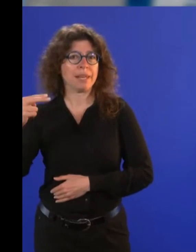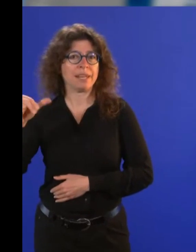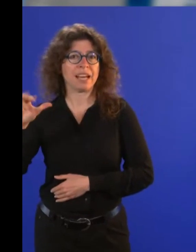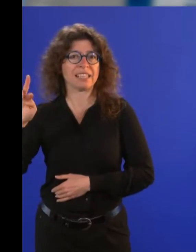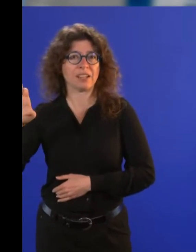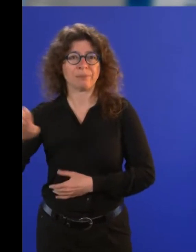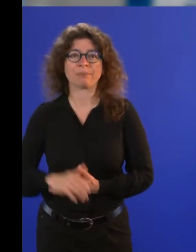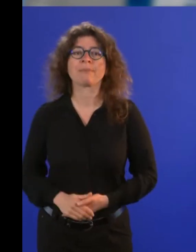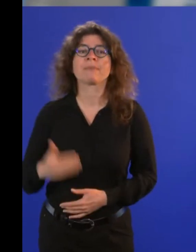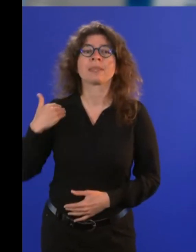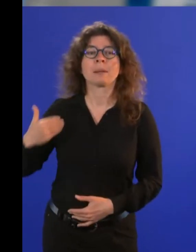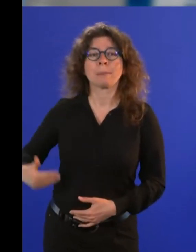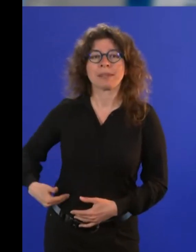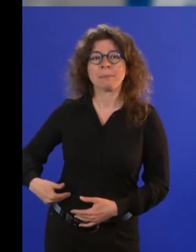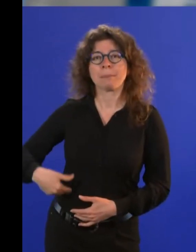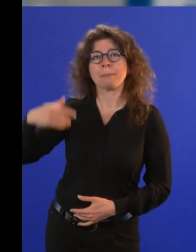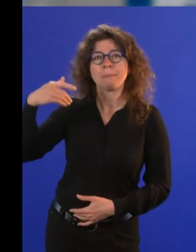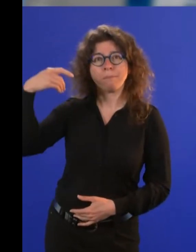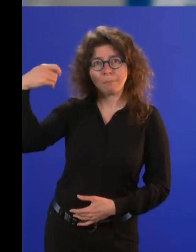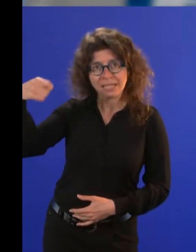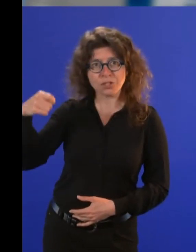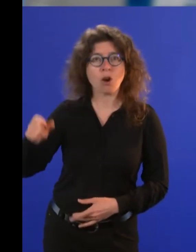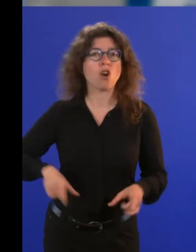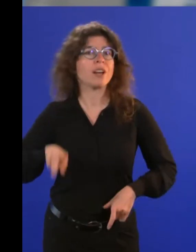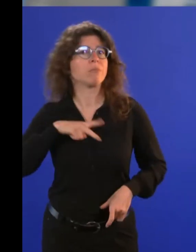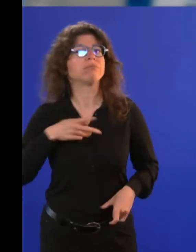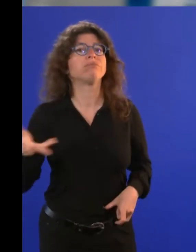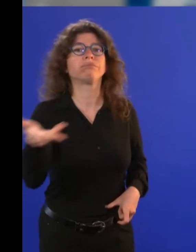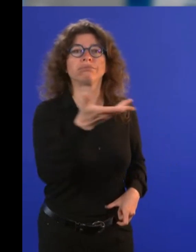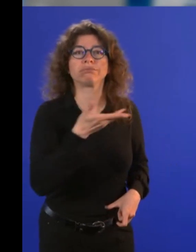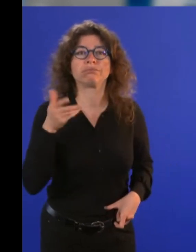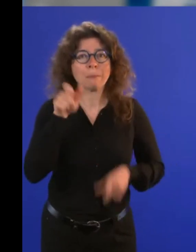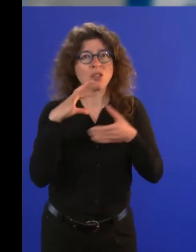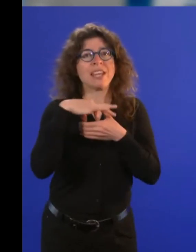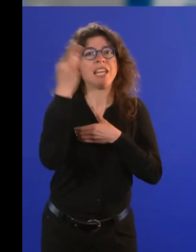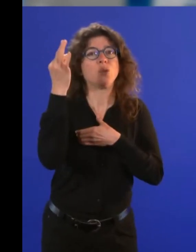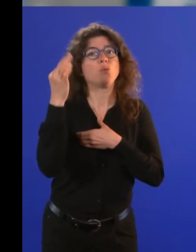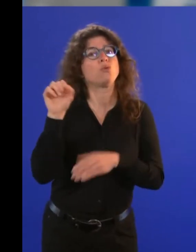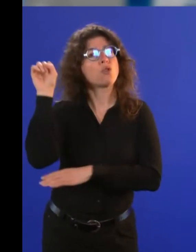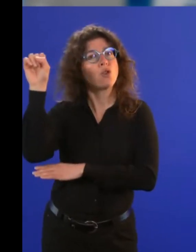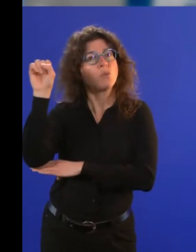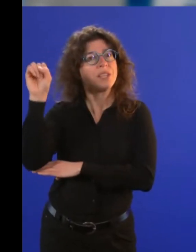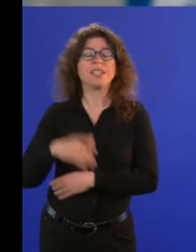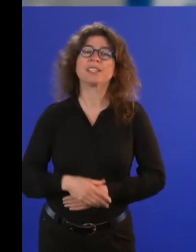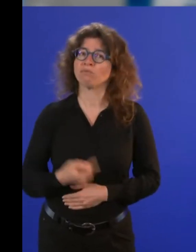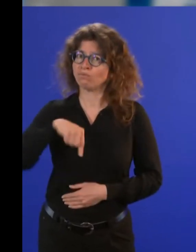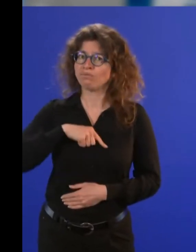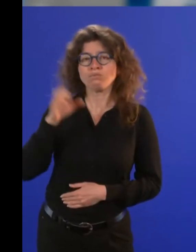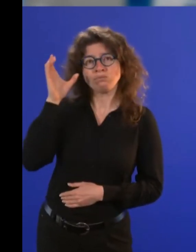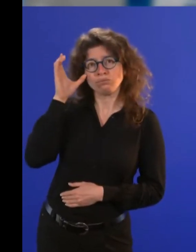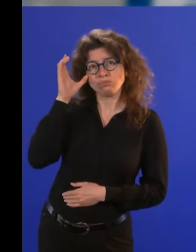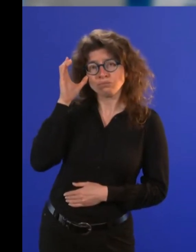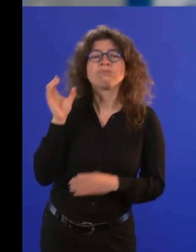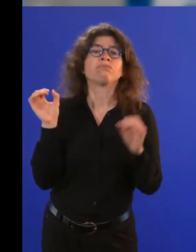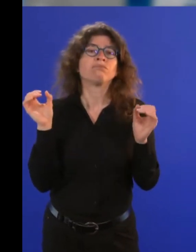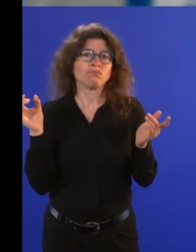Madame la présidente, chers collègues, c'est avec satisfaction que les élus communistes accueillent la candidature de la métropole au dispositif